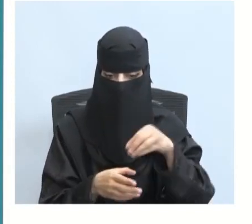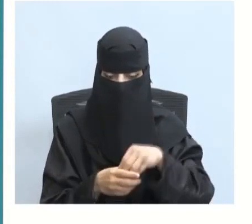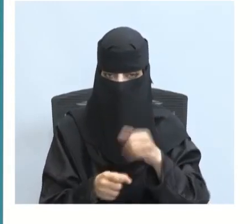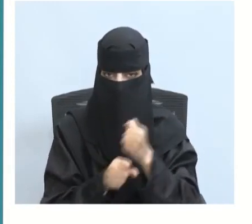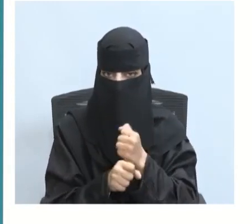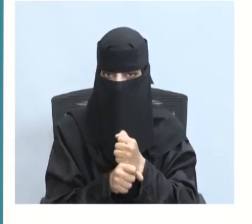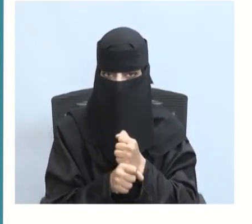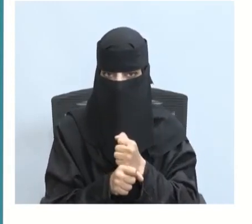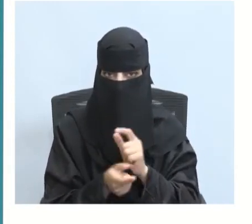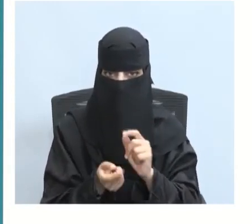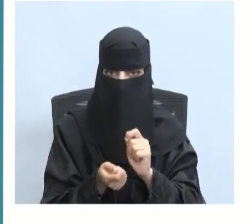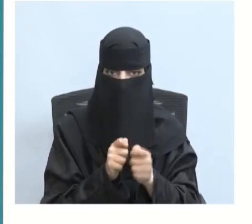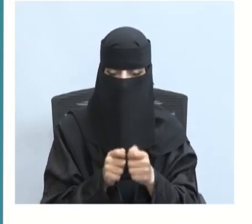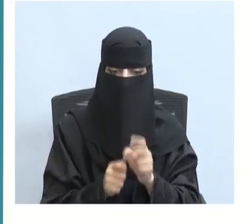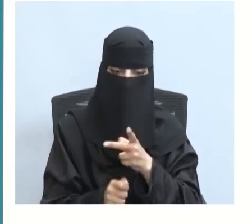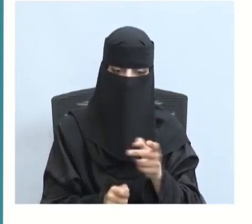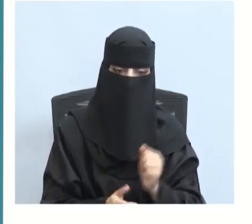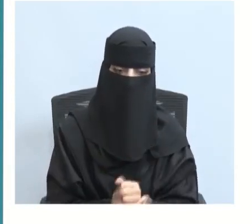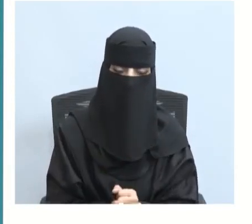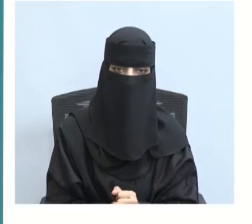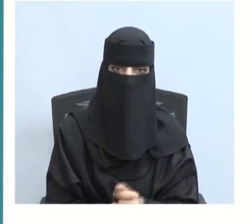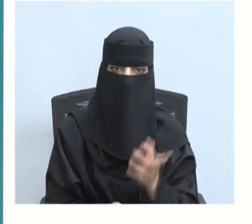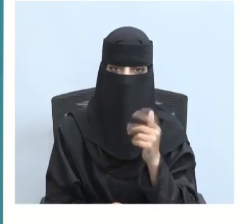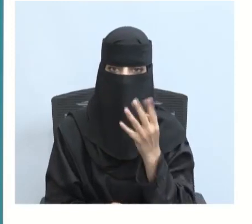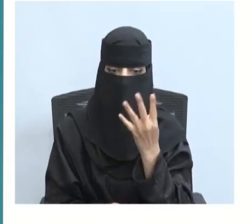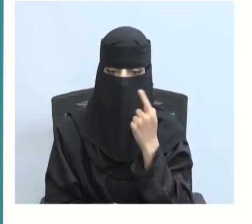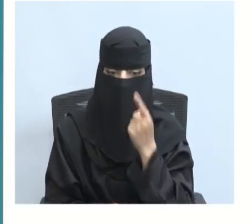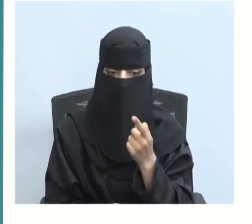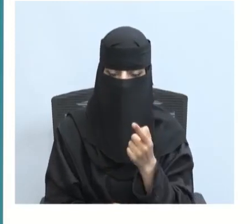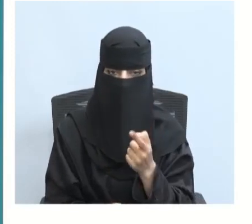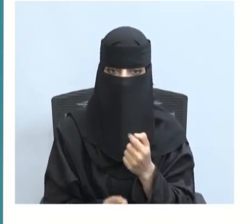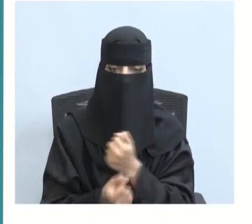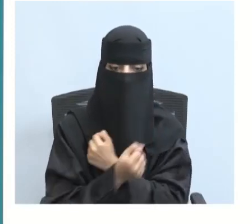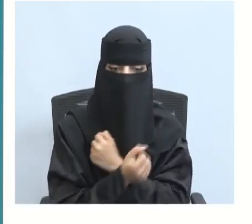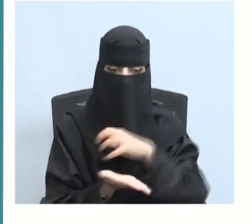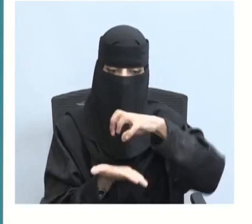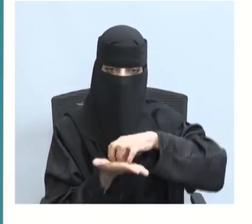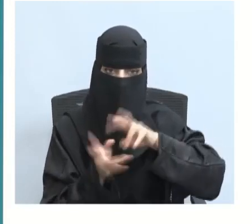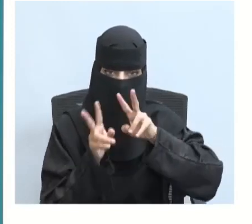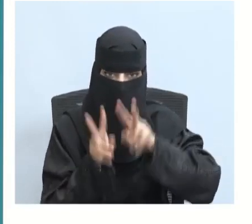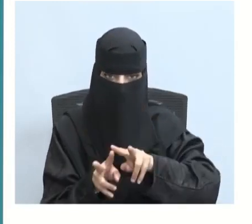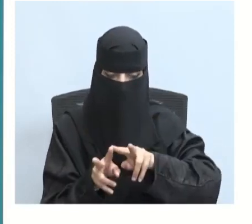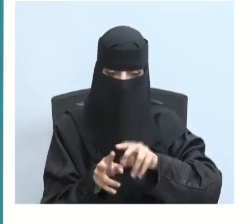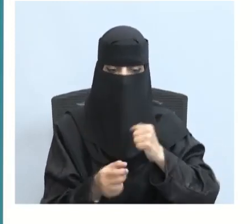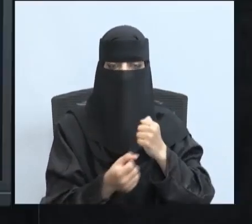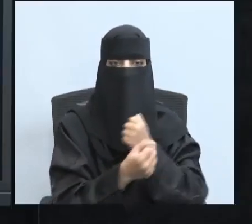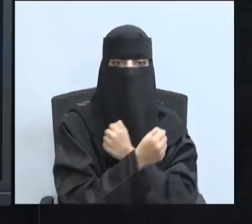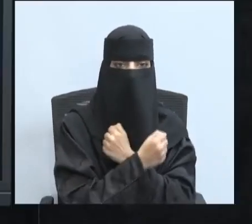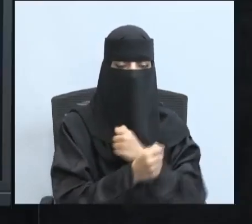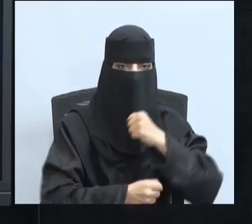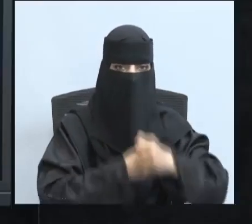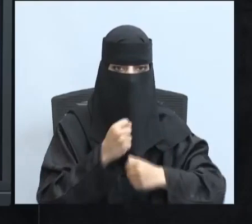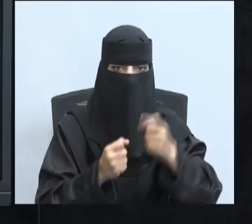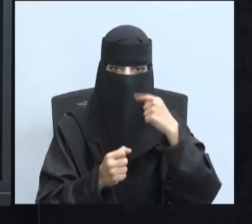عمليات مختلفه رقم عه طاقه الوضع والطاقه الحركيه نعلم